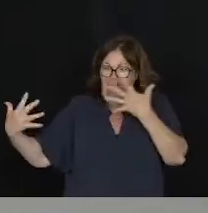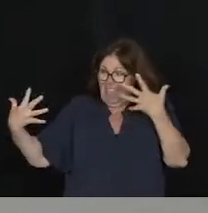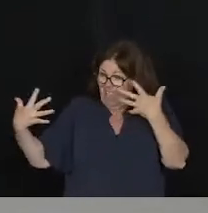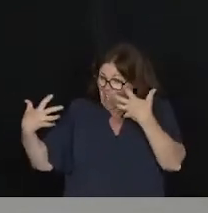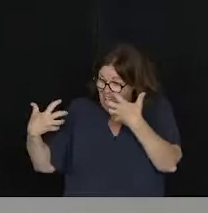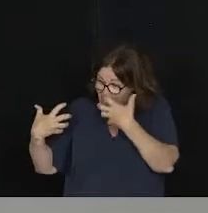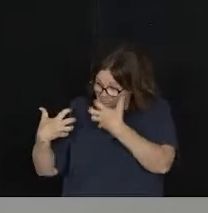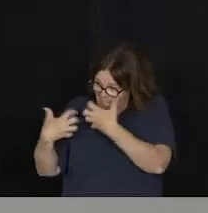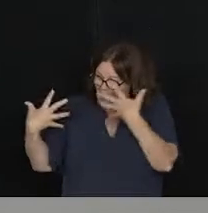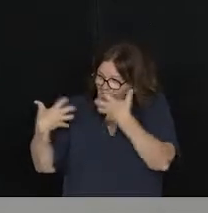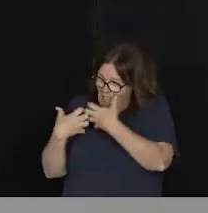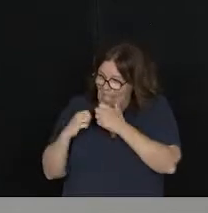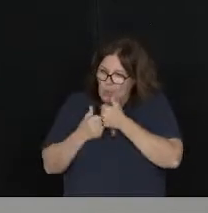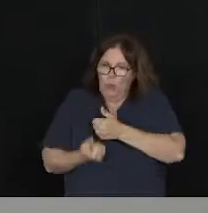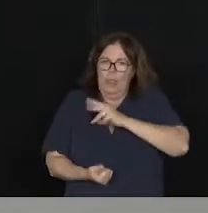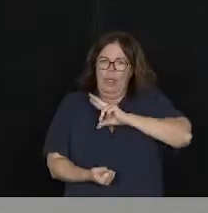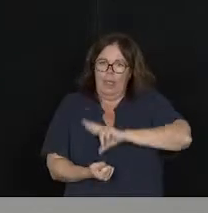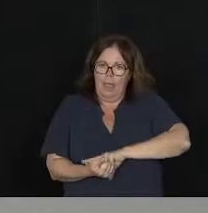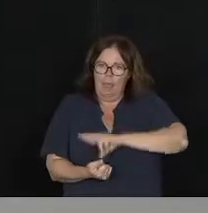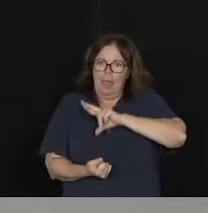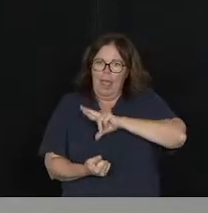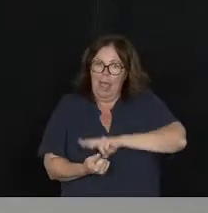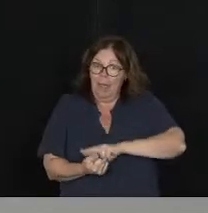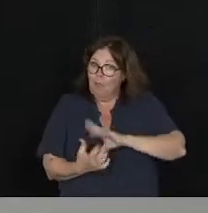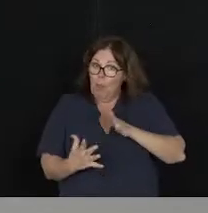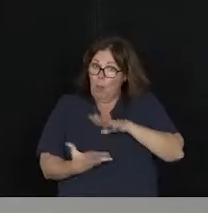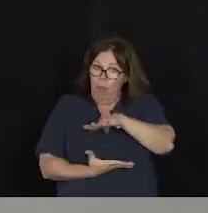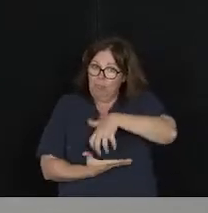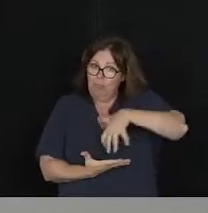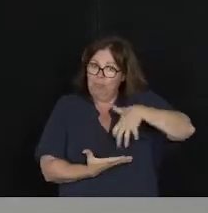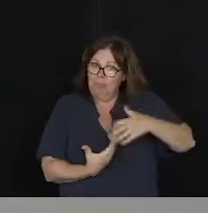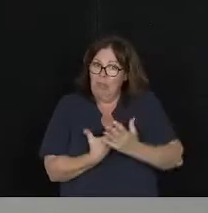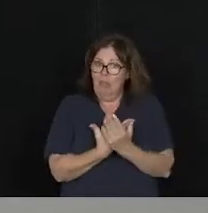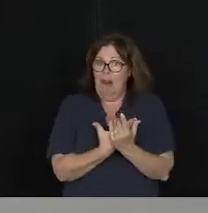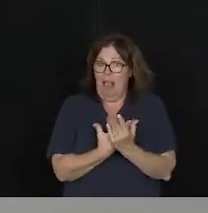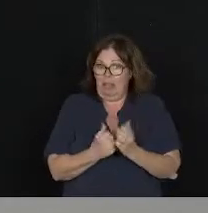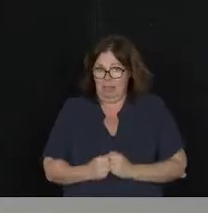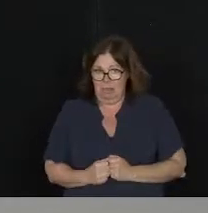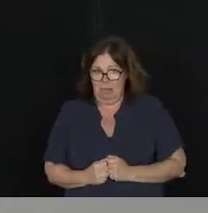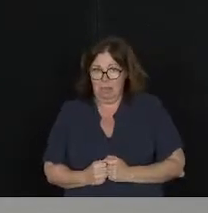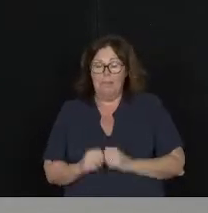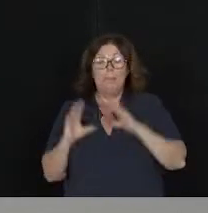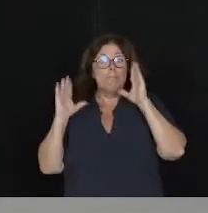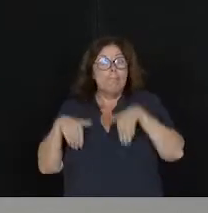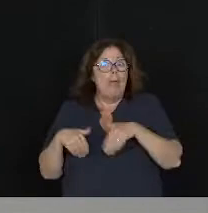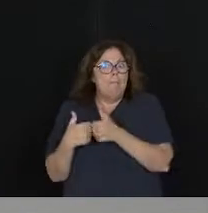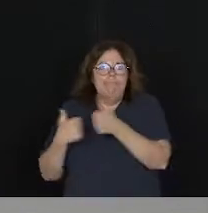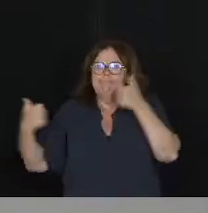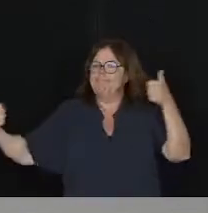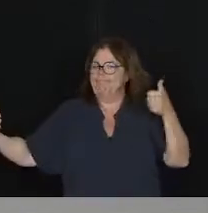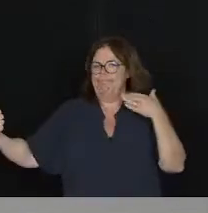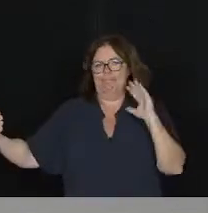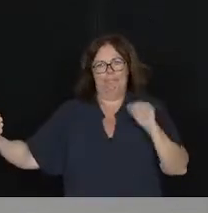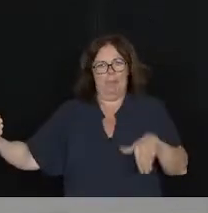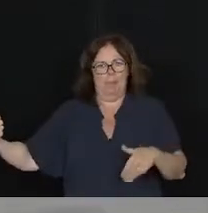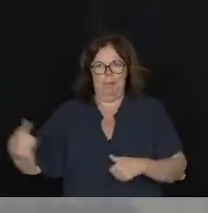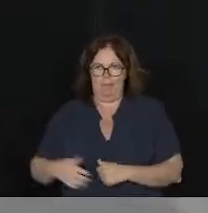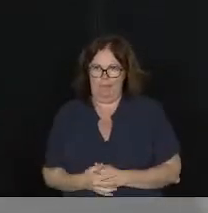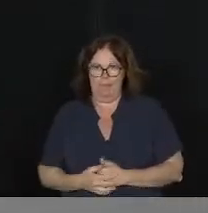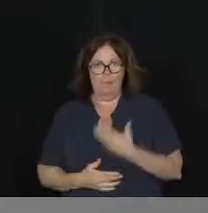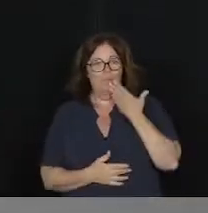cette réaffirmation semble illusoire aux yeux même des amants qui sont séparés par la guerre. Voilà, je vous remercie.